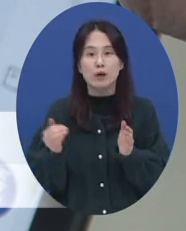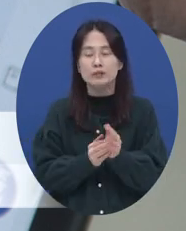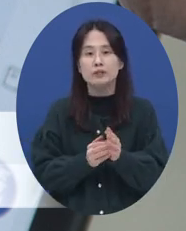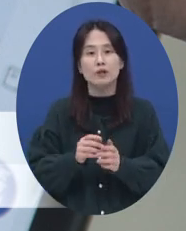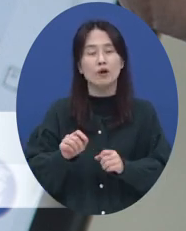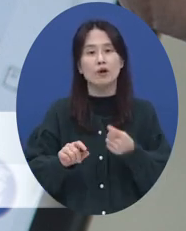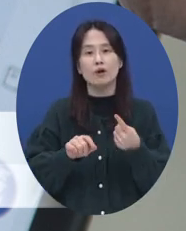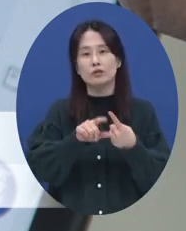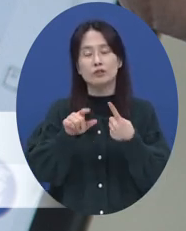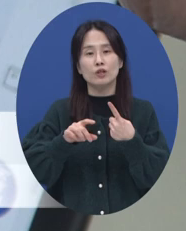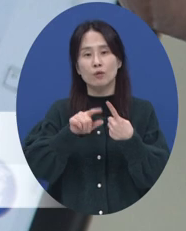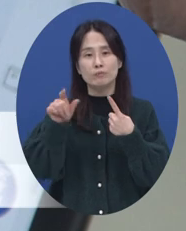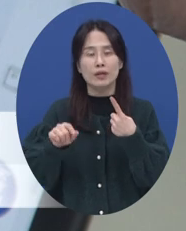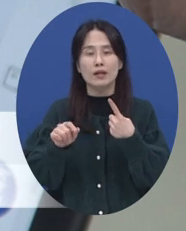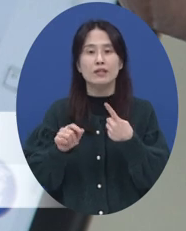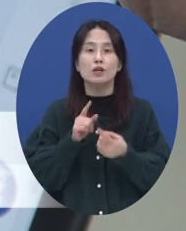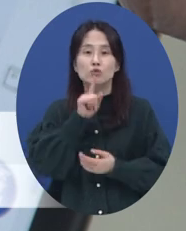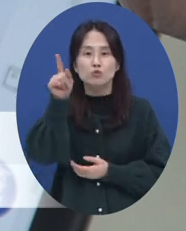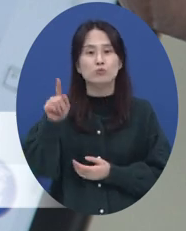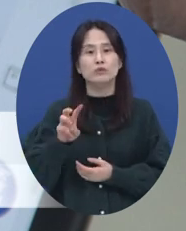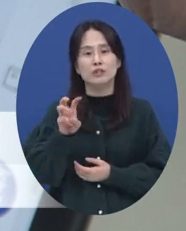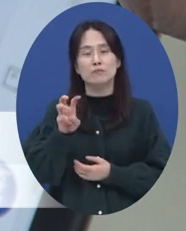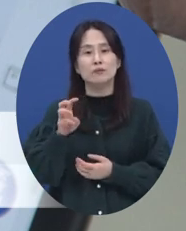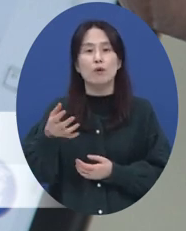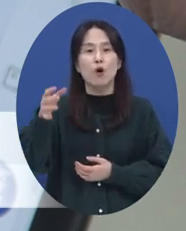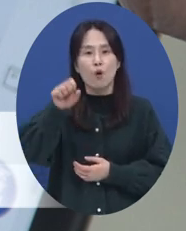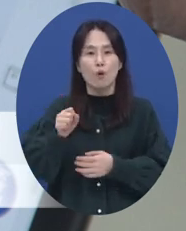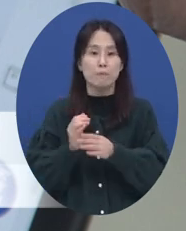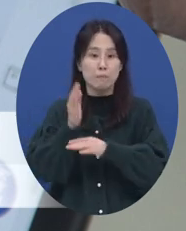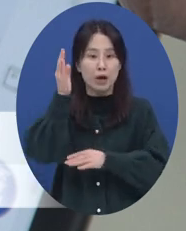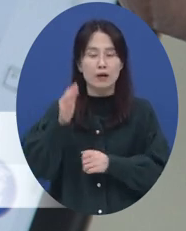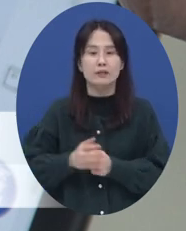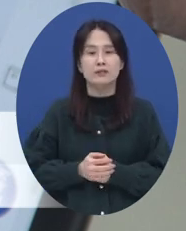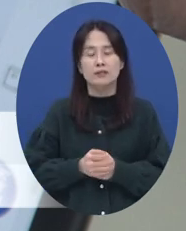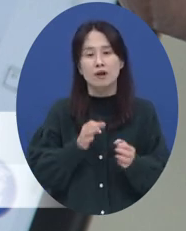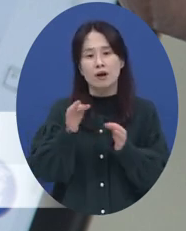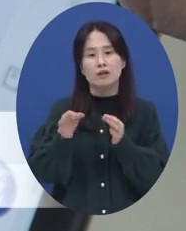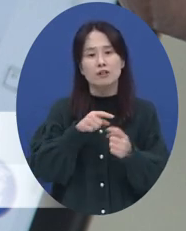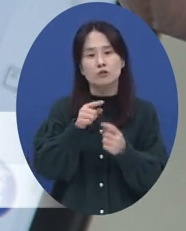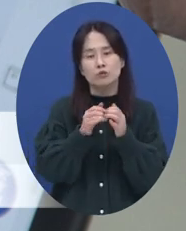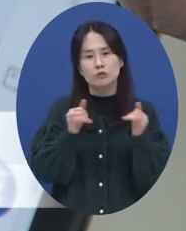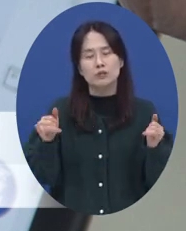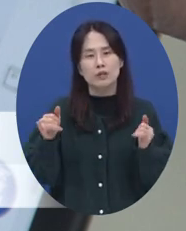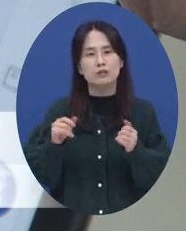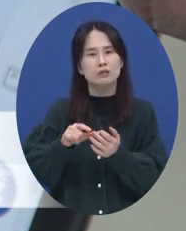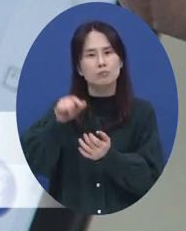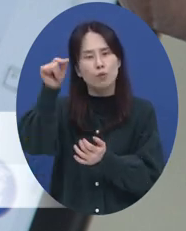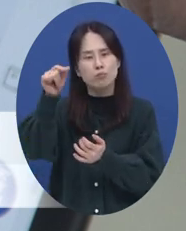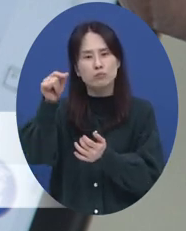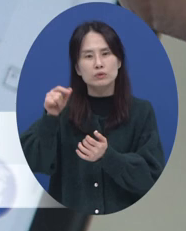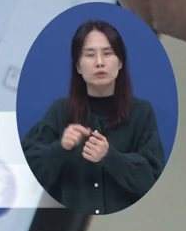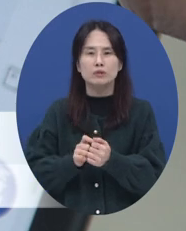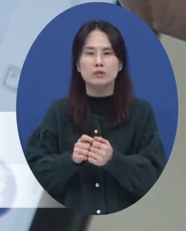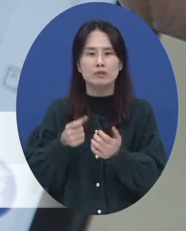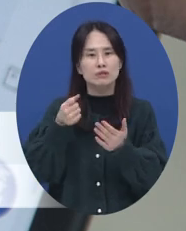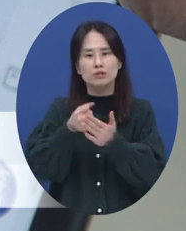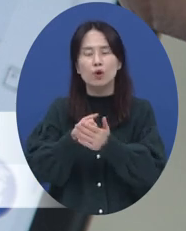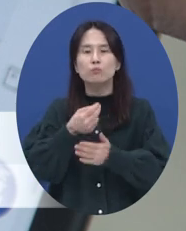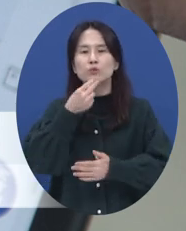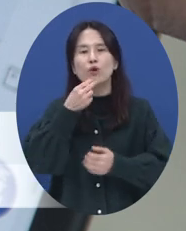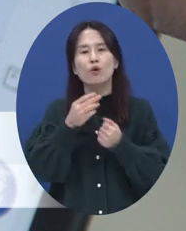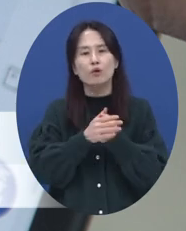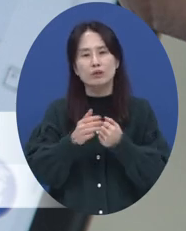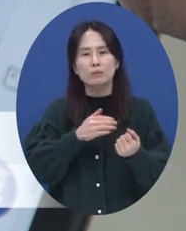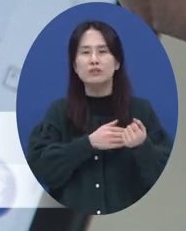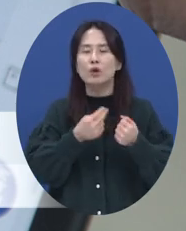30억원을 넘겼습니다 배달 장사하는 소상공인 들은 뭐 선택의 여지가 없다 보니 비싼 스스로 내가며